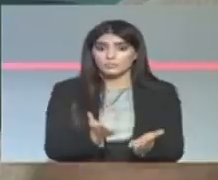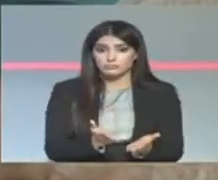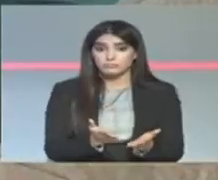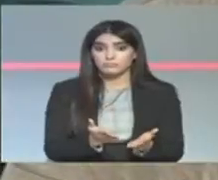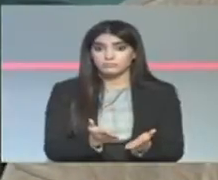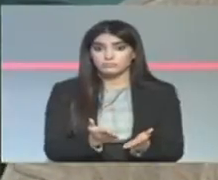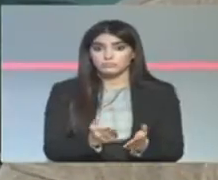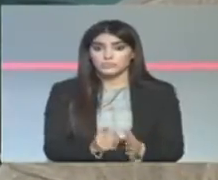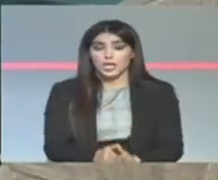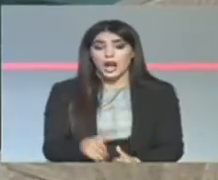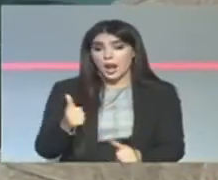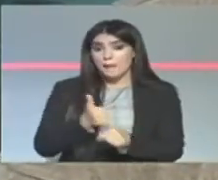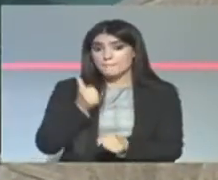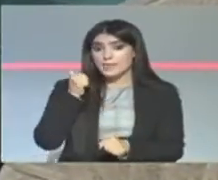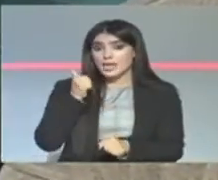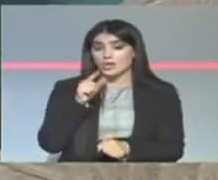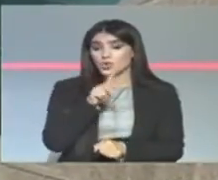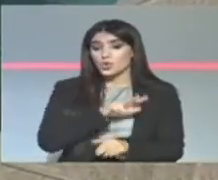البارح